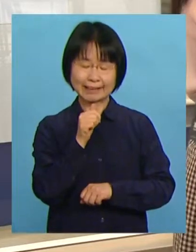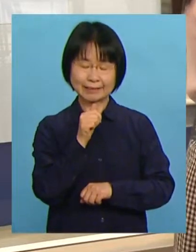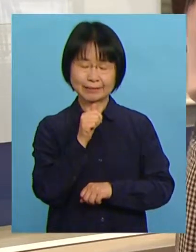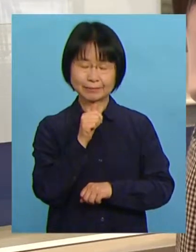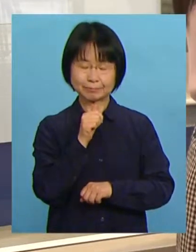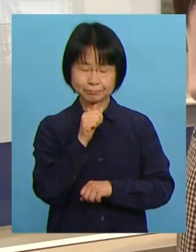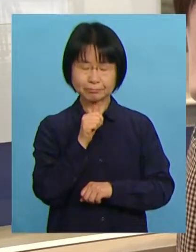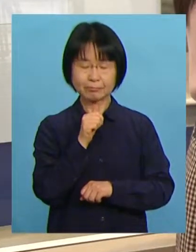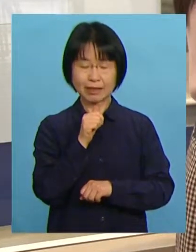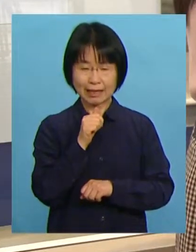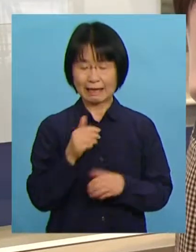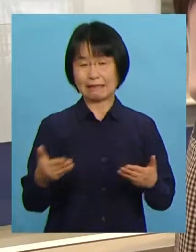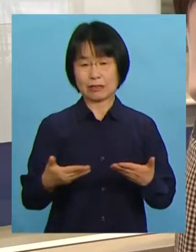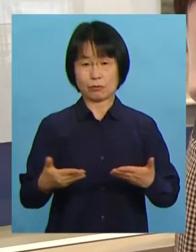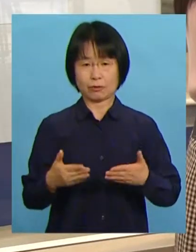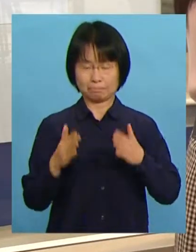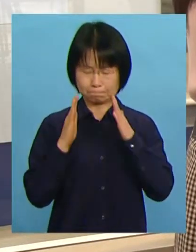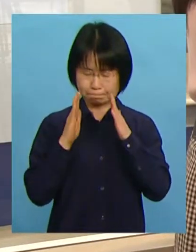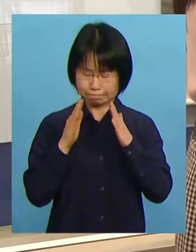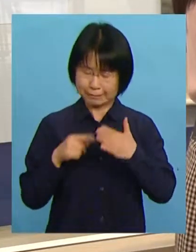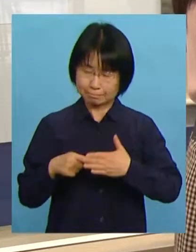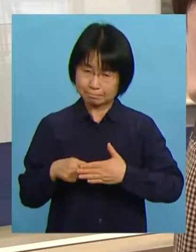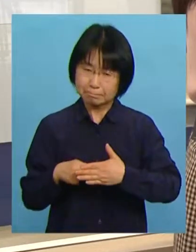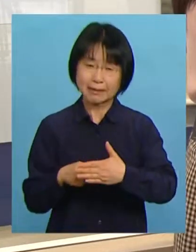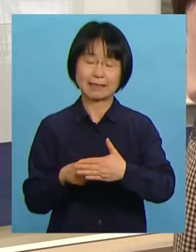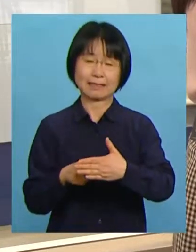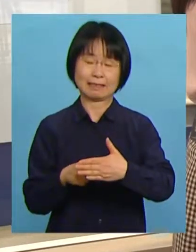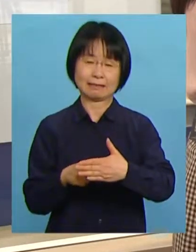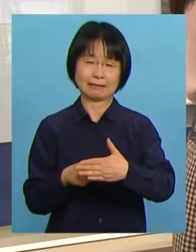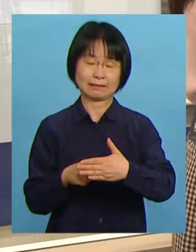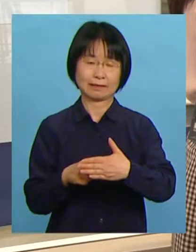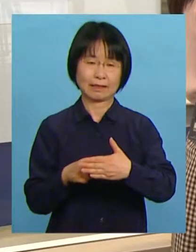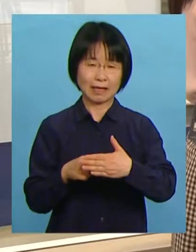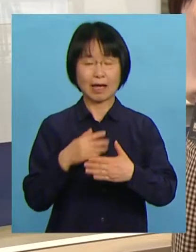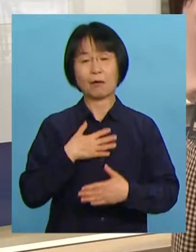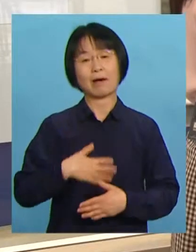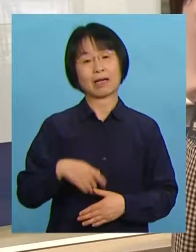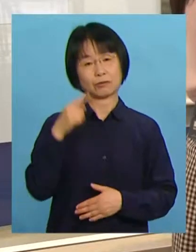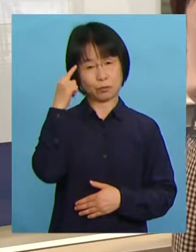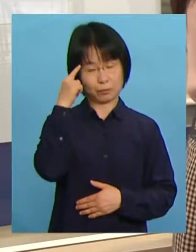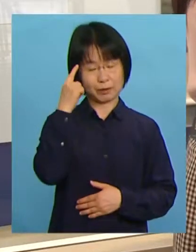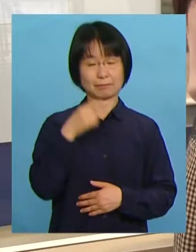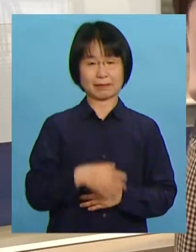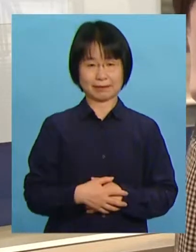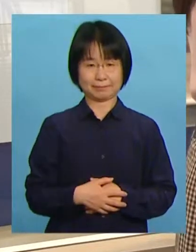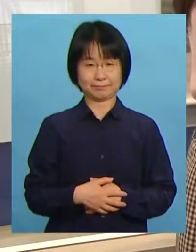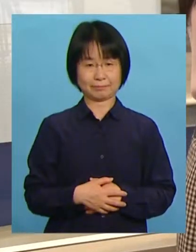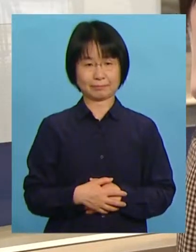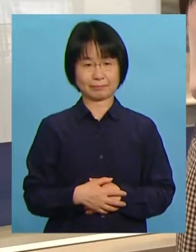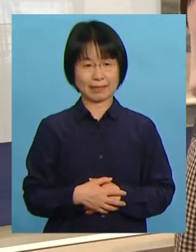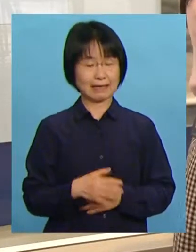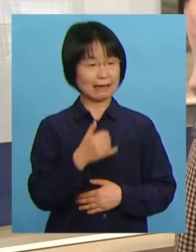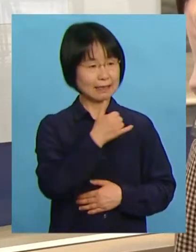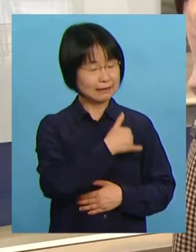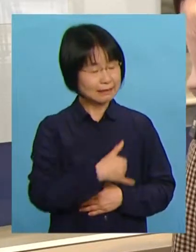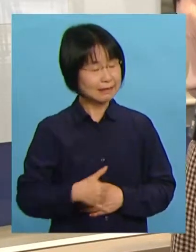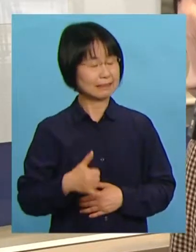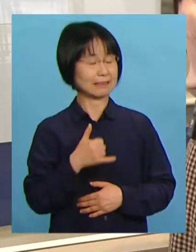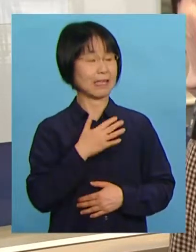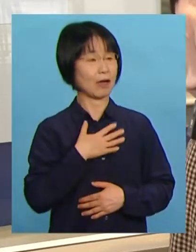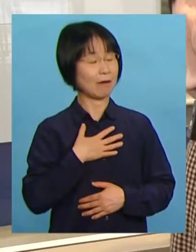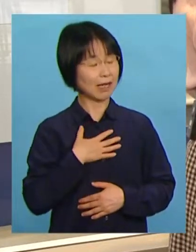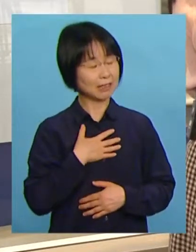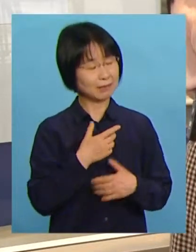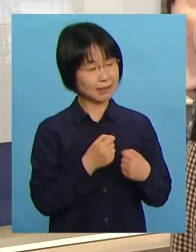に励んでいたんだなということを感じていただけるんじゃないかなと思います。 文字からもその人の人生が見えるんです